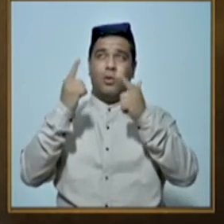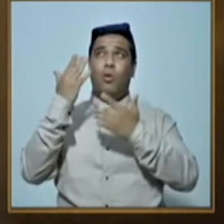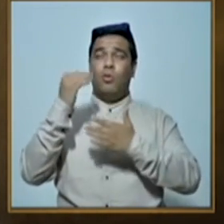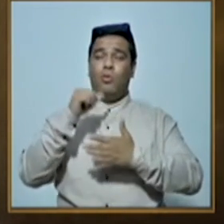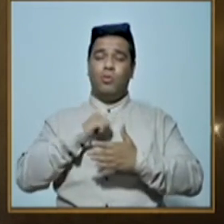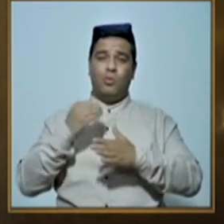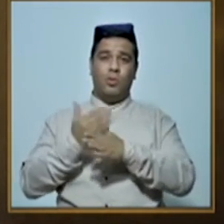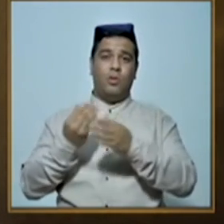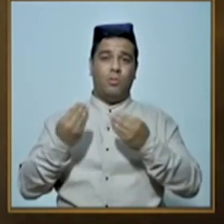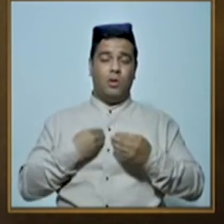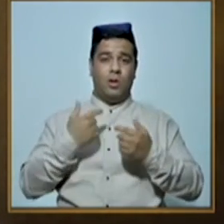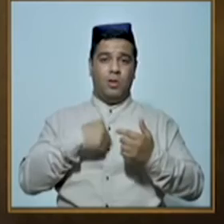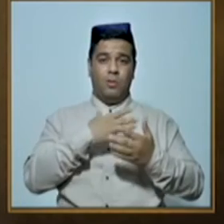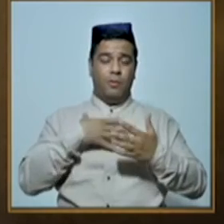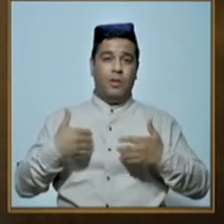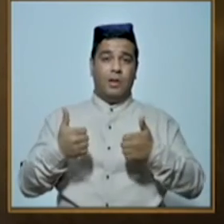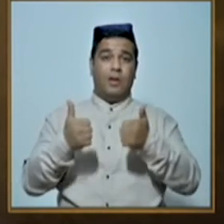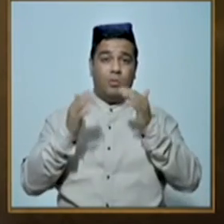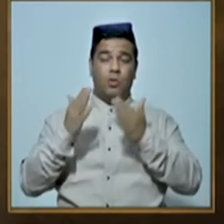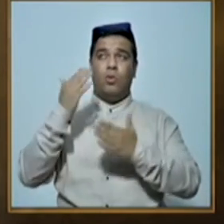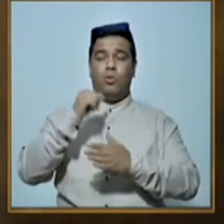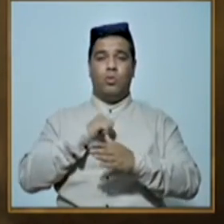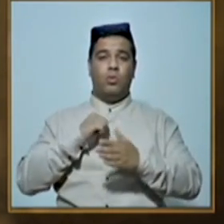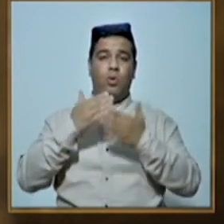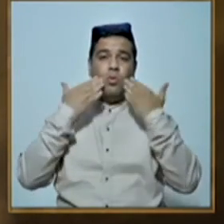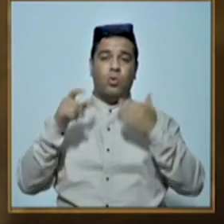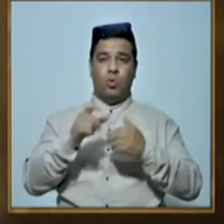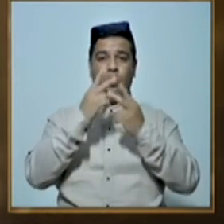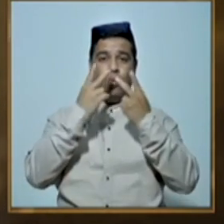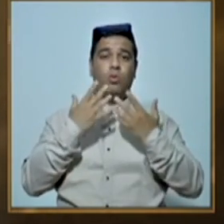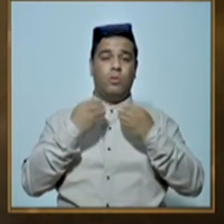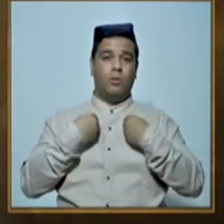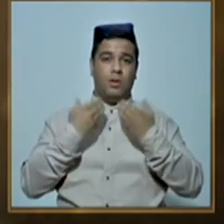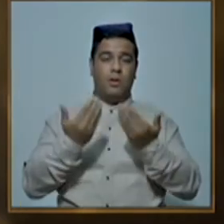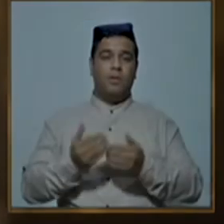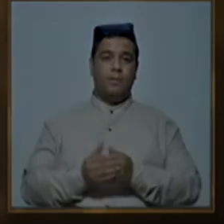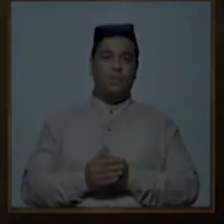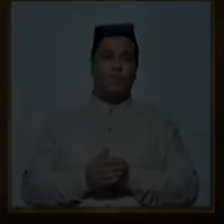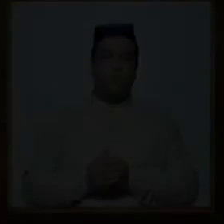davolanishimizni hammamizga oson yo'lini nasib qilgan bo'lsin.